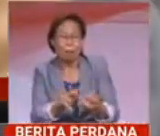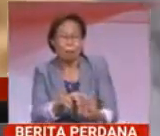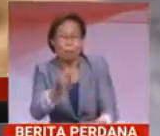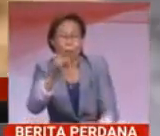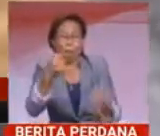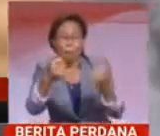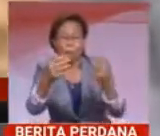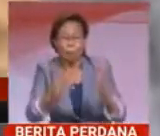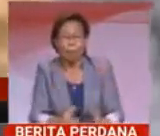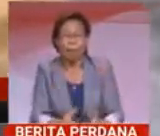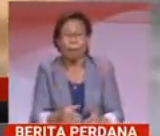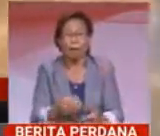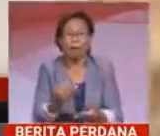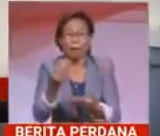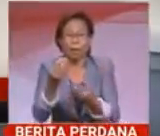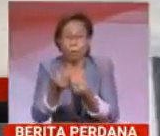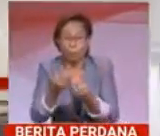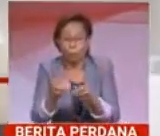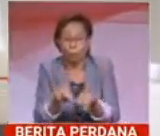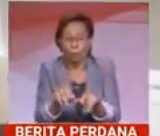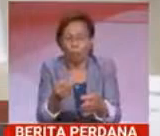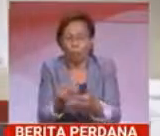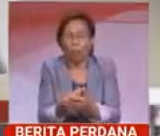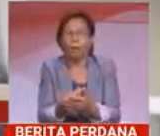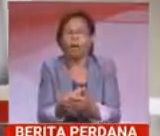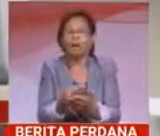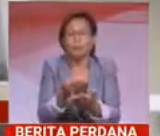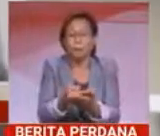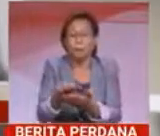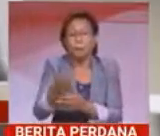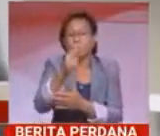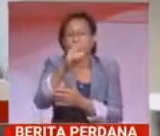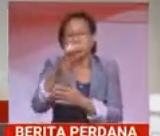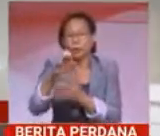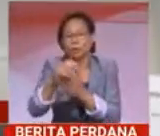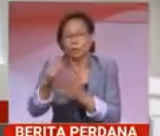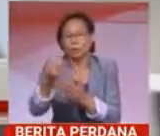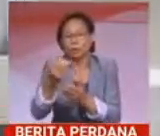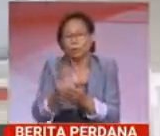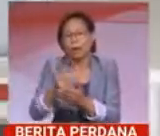mengejutkan, permainan mesin juruang itu dibeli dengan harga £200.